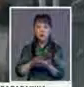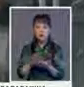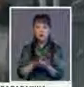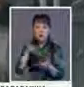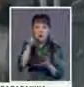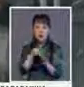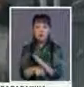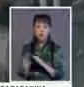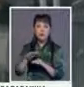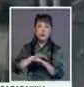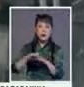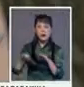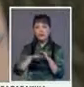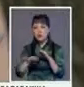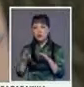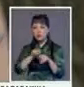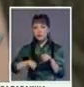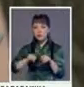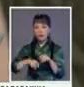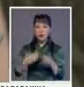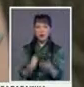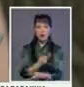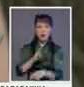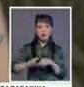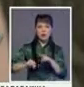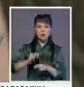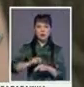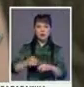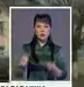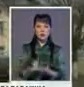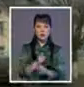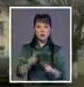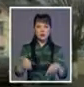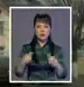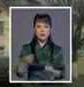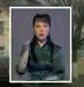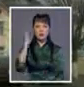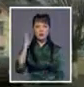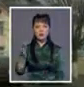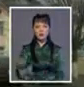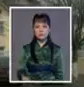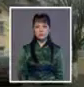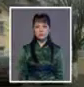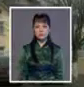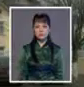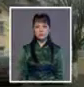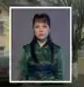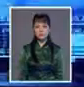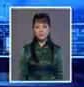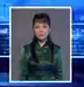астындағы топырағы нығыздалып қайта тұрғызылмақ. Оңтүстік қазақстаннан Ғани Қалмаханов, Нұрлан Нұрбек, Қазақстан ұлттық телеарнасы.